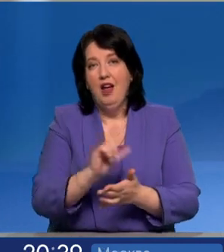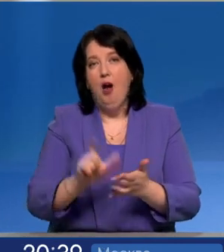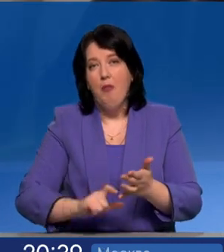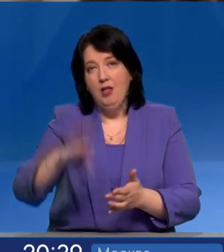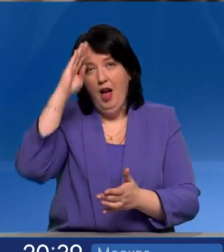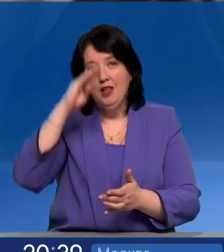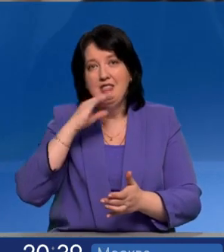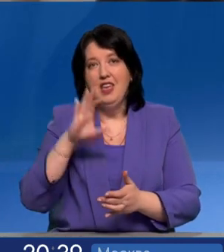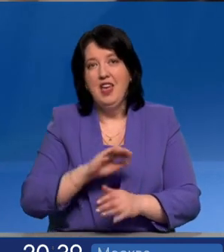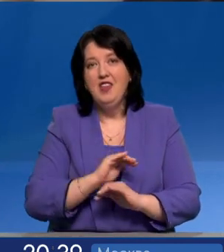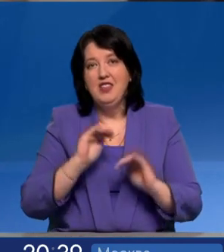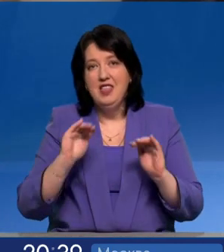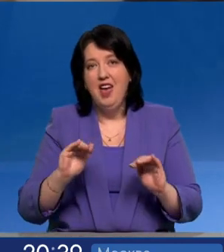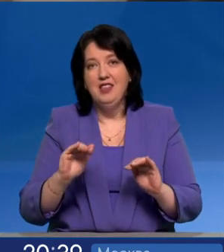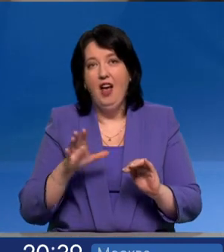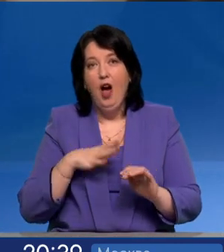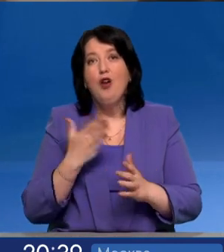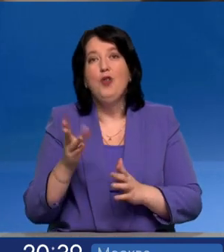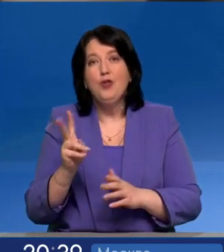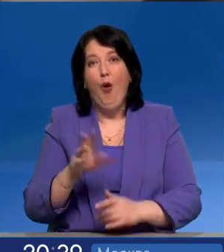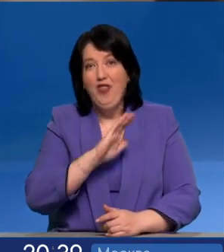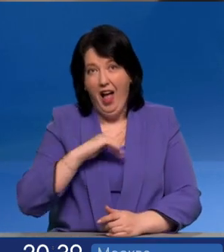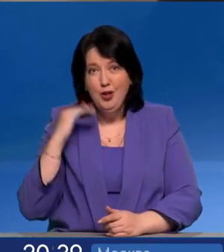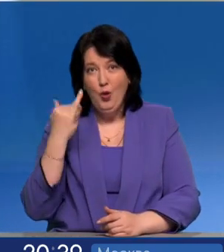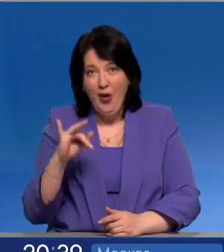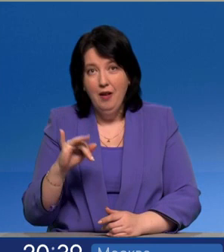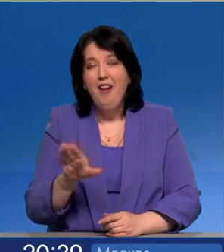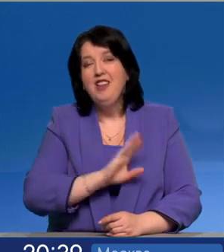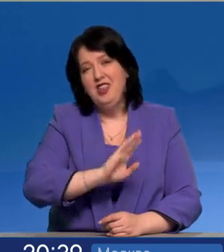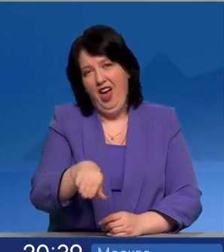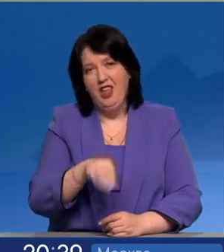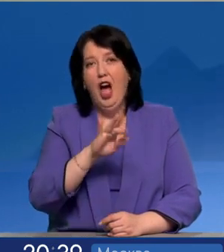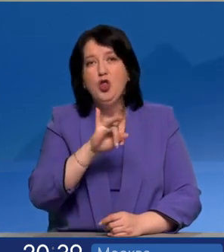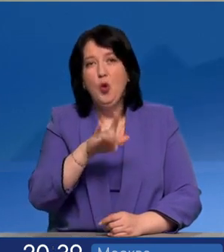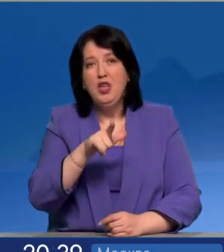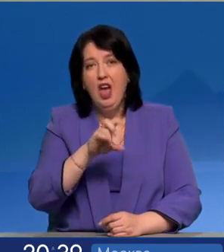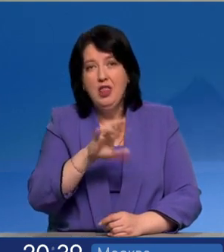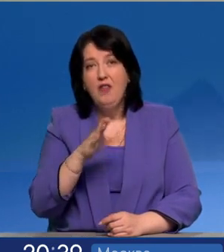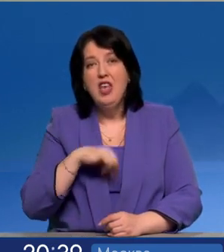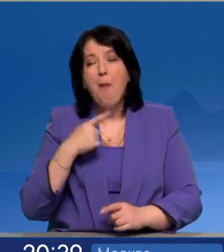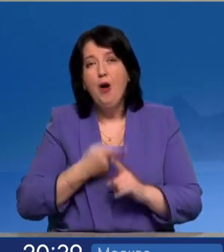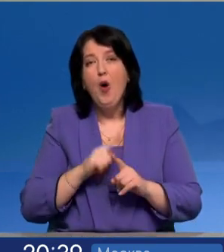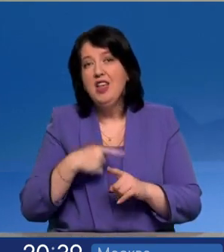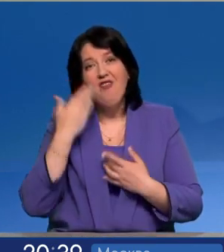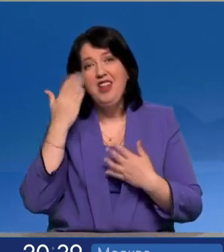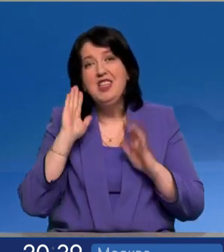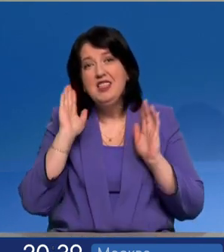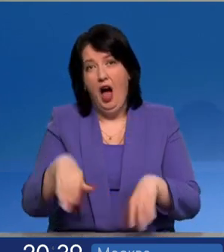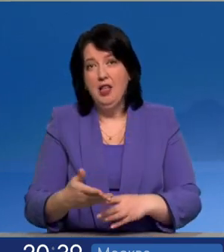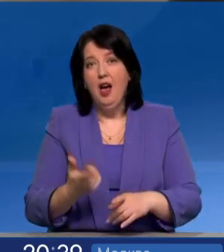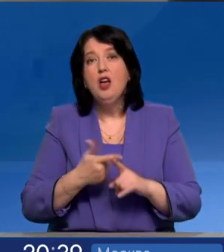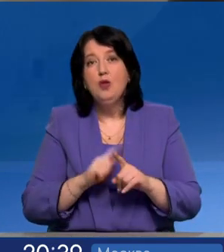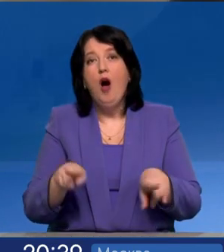Толстой. Ну, блин, Тургенев, ну, блин, ну, это окей. Слушай, ну я могу этого не знать, это нормально. Мне это не мешает жить и зарабатывать деньги. Согласен,